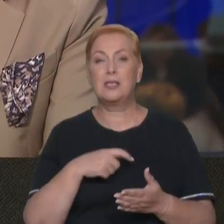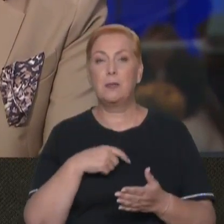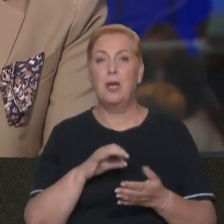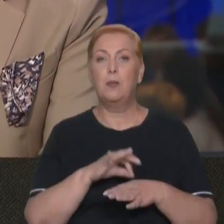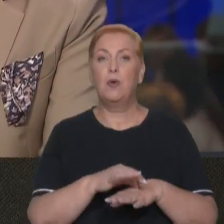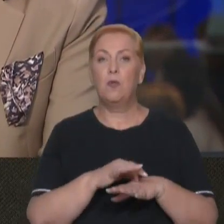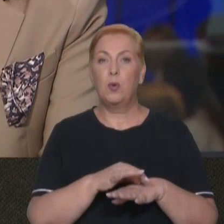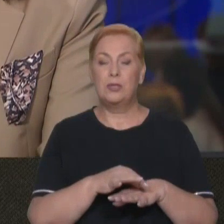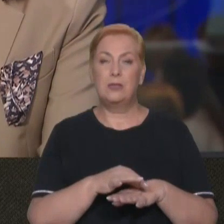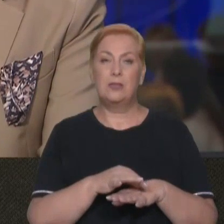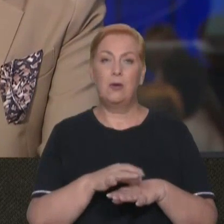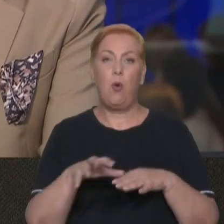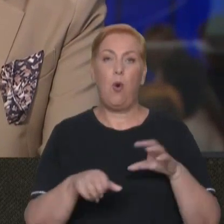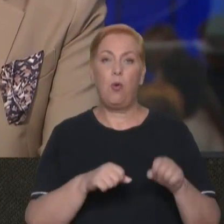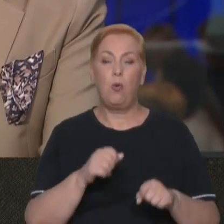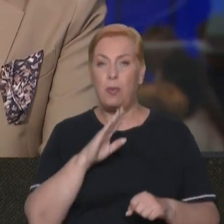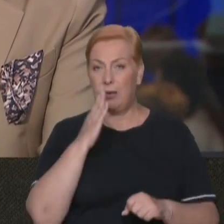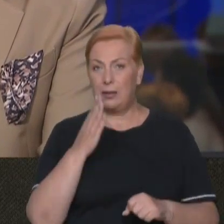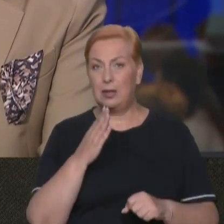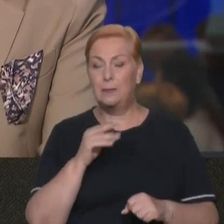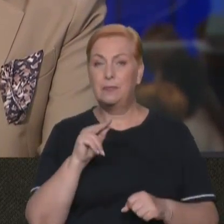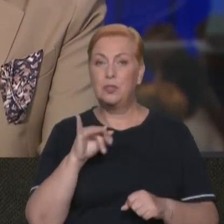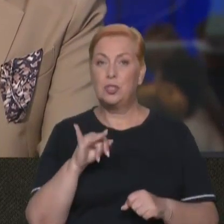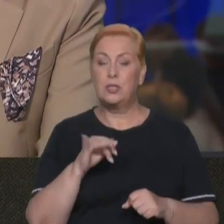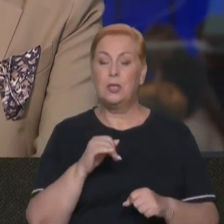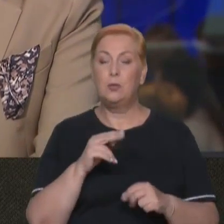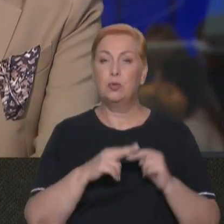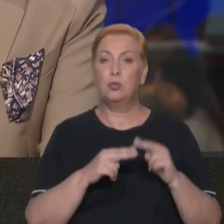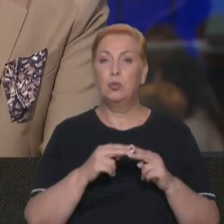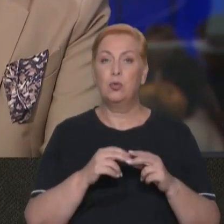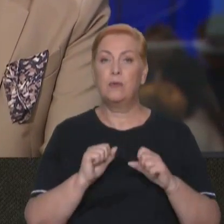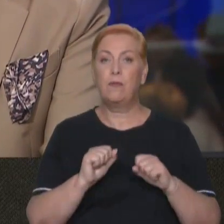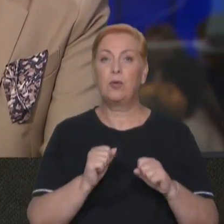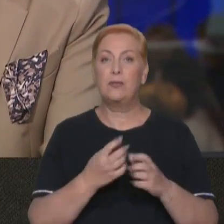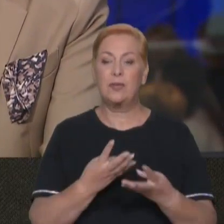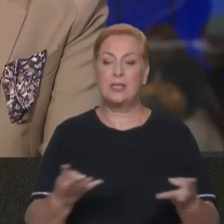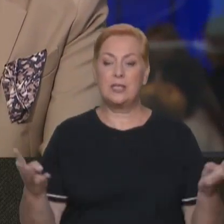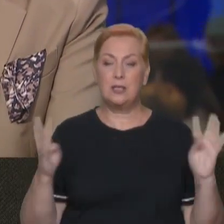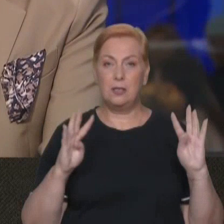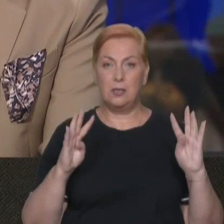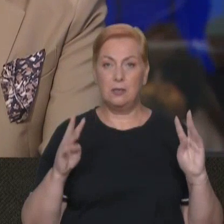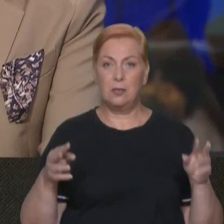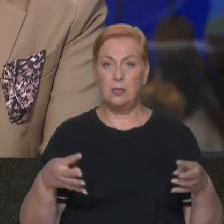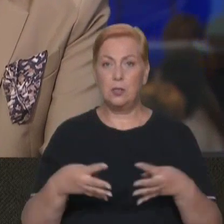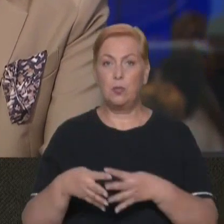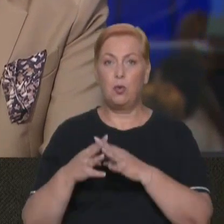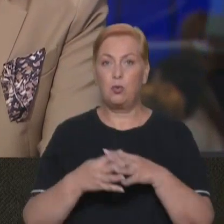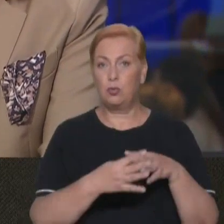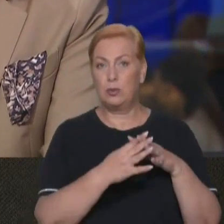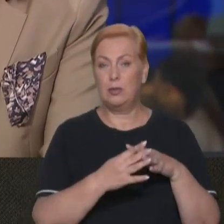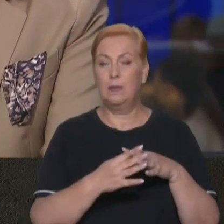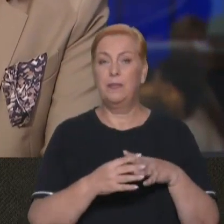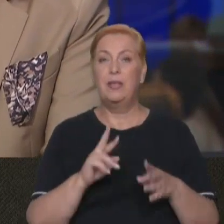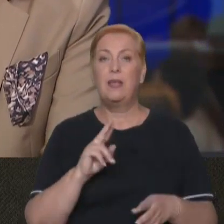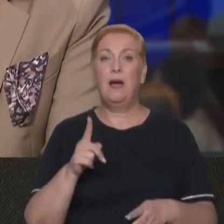вони фортифікаційні споруди навколо тимчасово окупованого Мелітополя і як їх Ну так би мовити